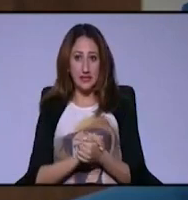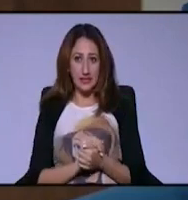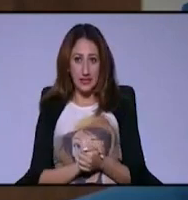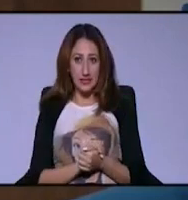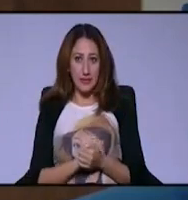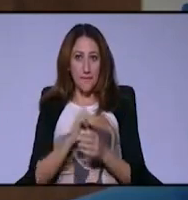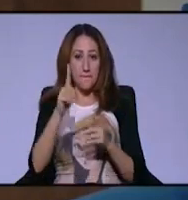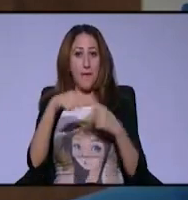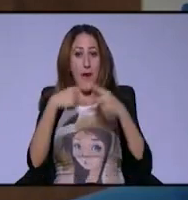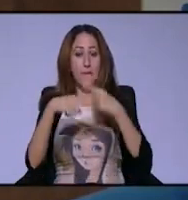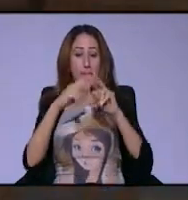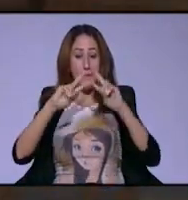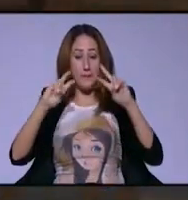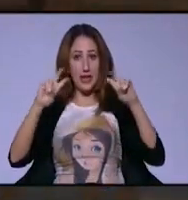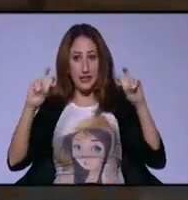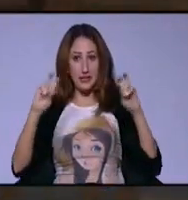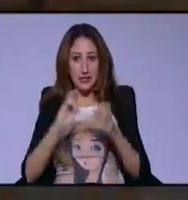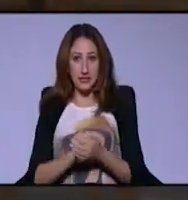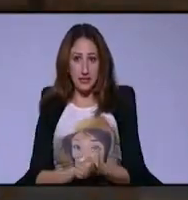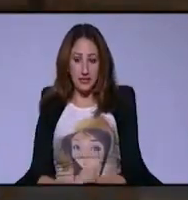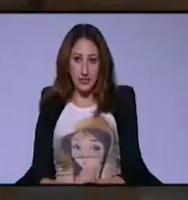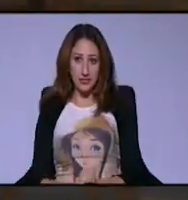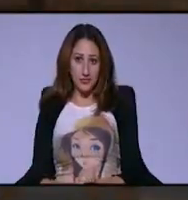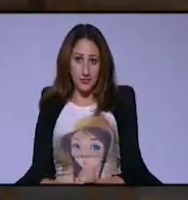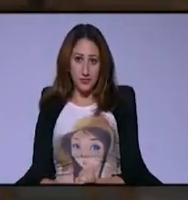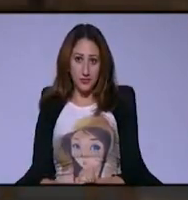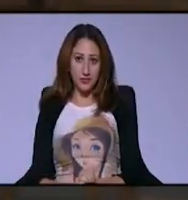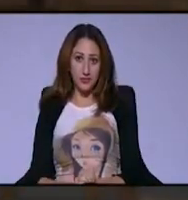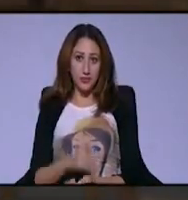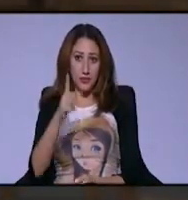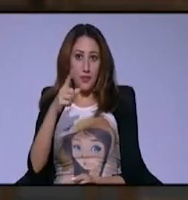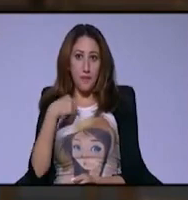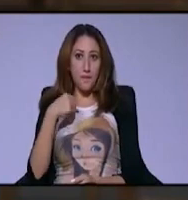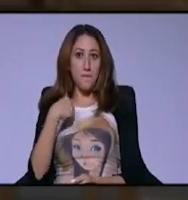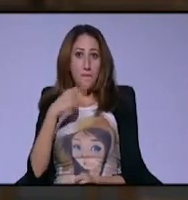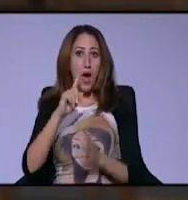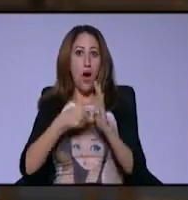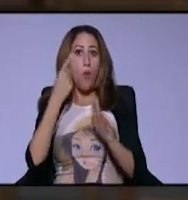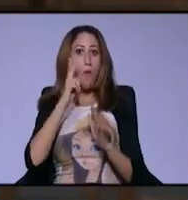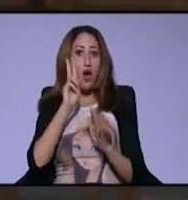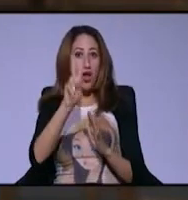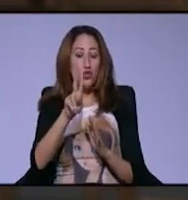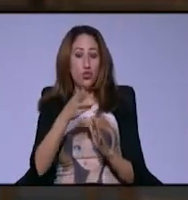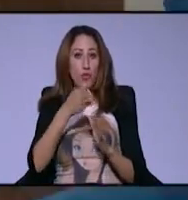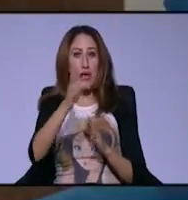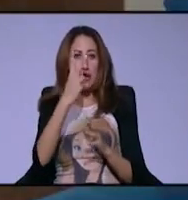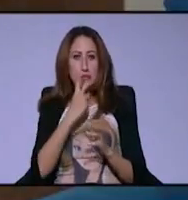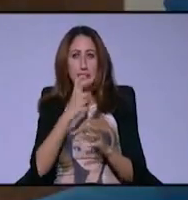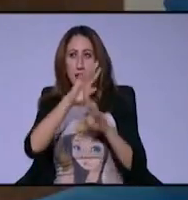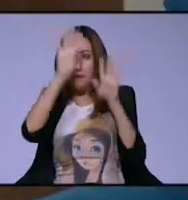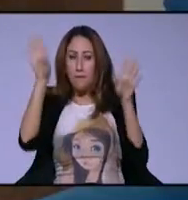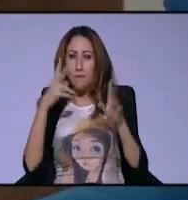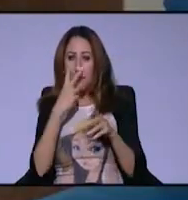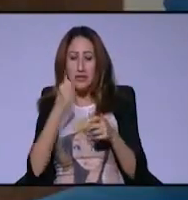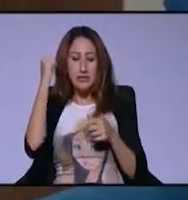عملية البحث. عايز اعترف لك ان انا في مزارات 28 مزار انا شخصيا اول مرة اشوفهم الحقيقة في الفيلم. من المفارقات